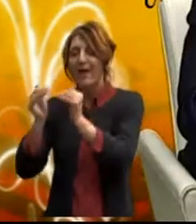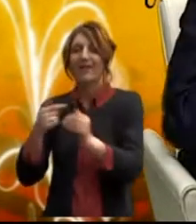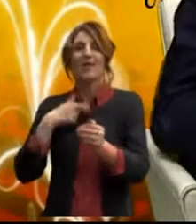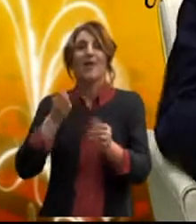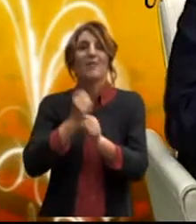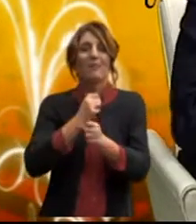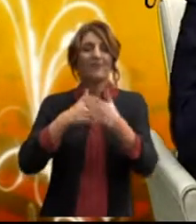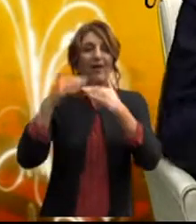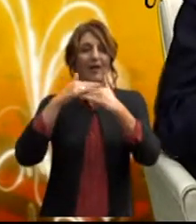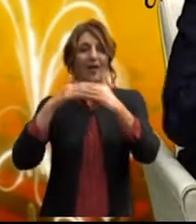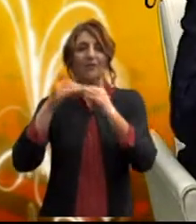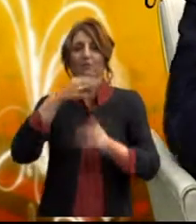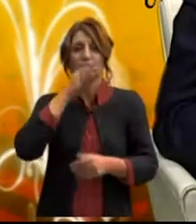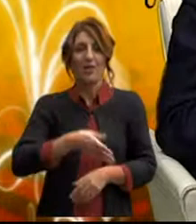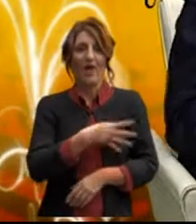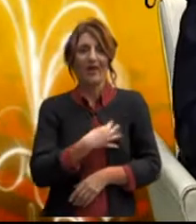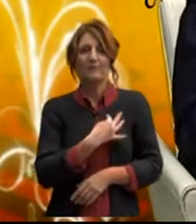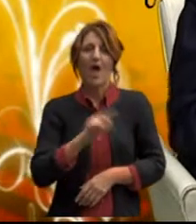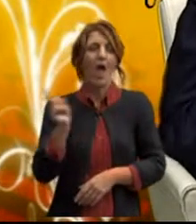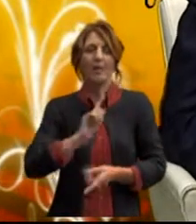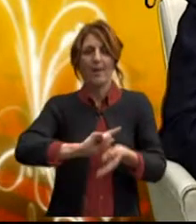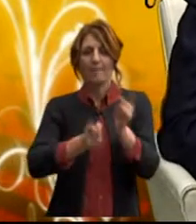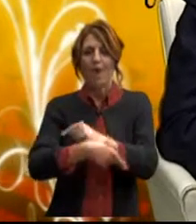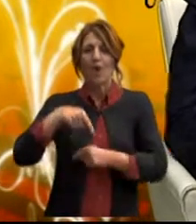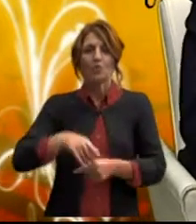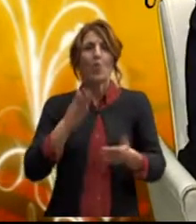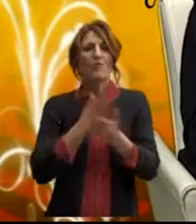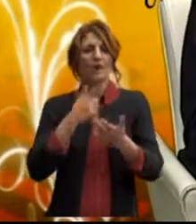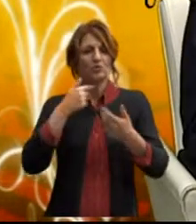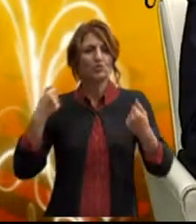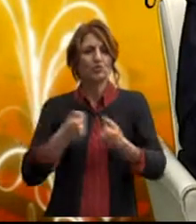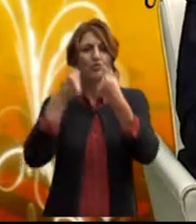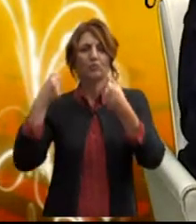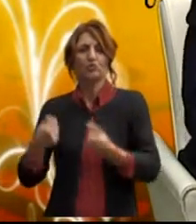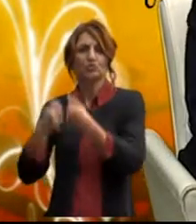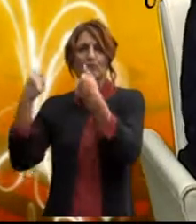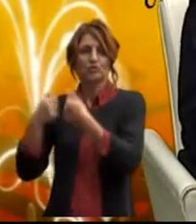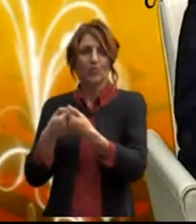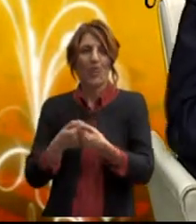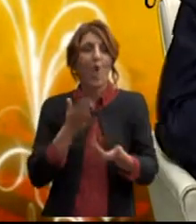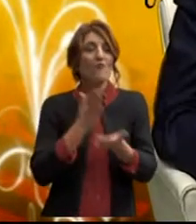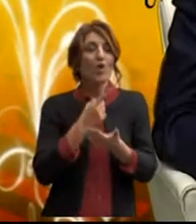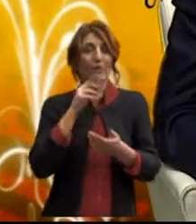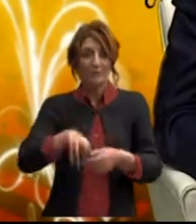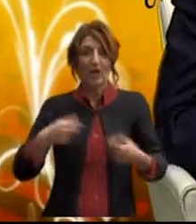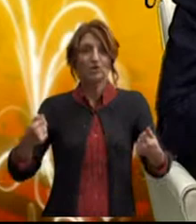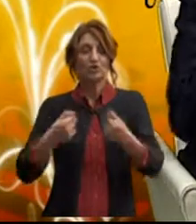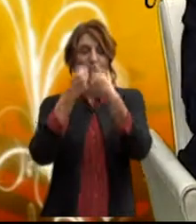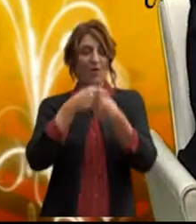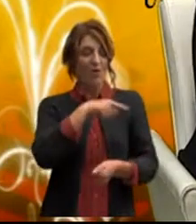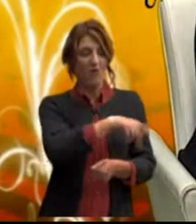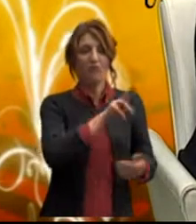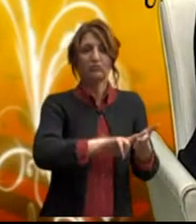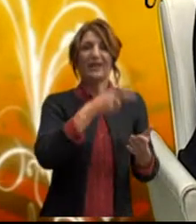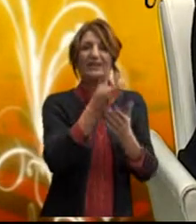vidite, kod nas olako ljudi ulaze u sukobe, a u sukobima uvijek neko mora izgubiti. A onda oni gubitnici su vam uvijek depresivici. Pa